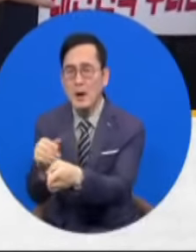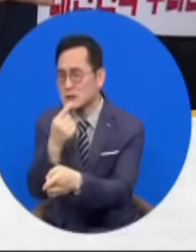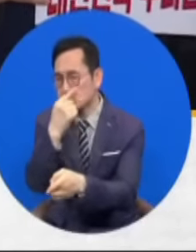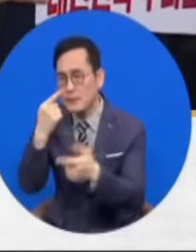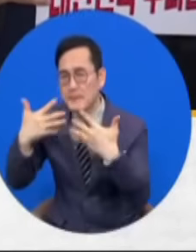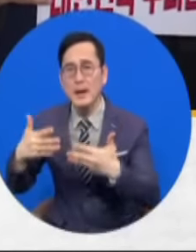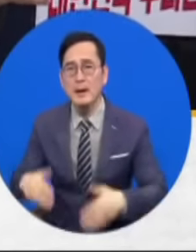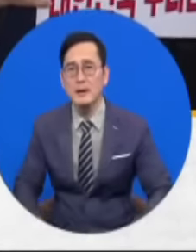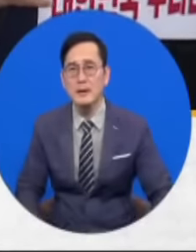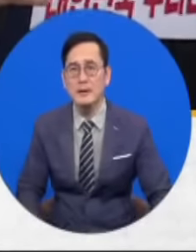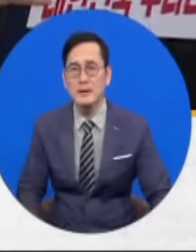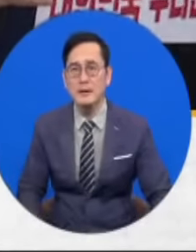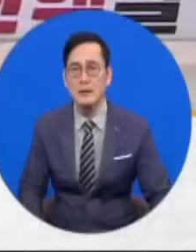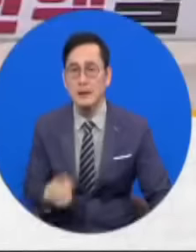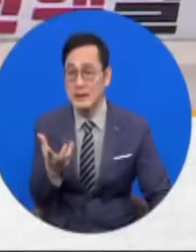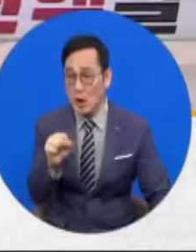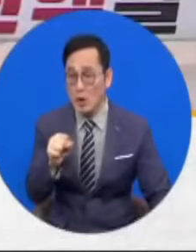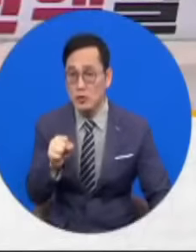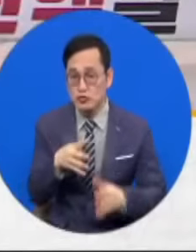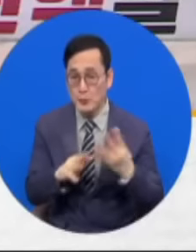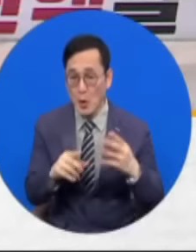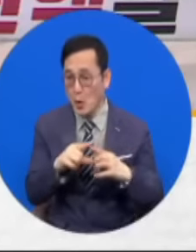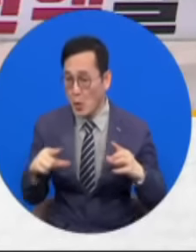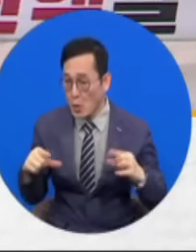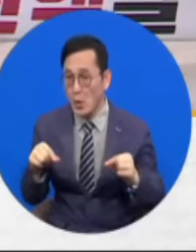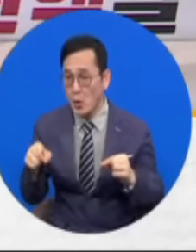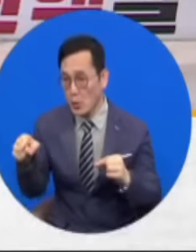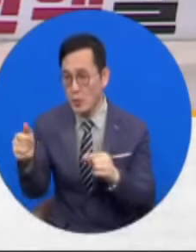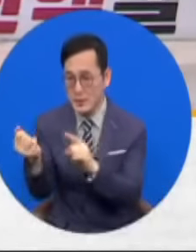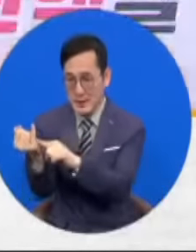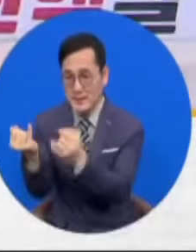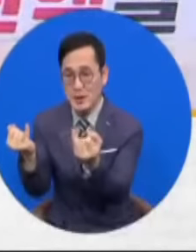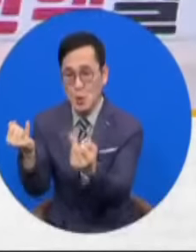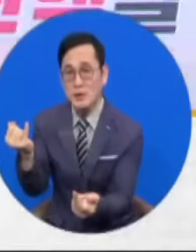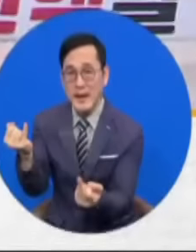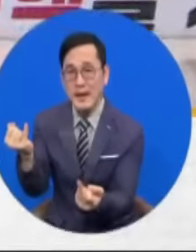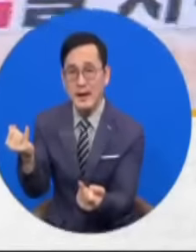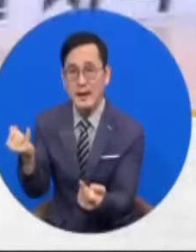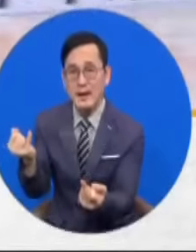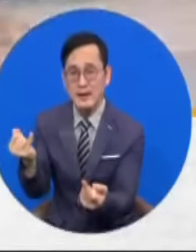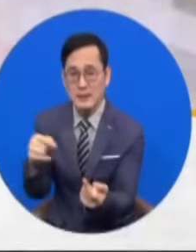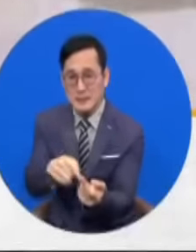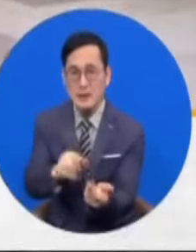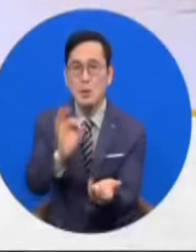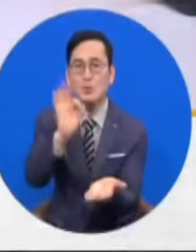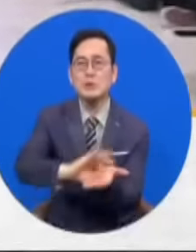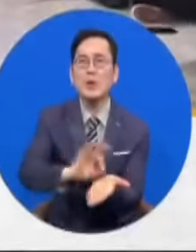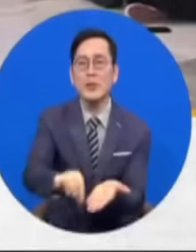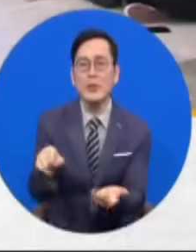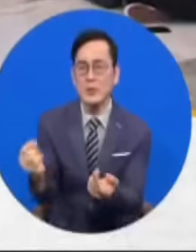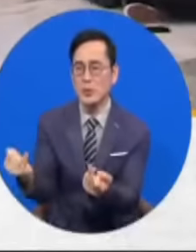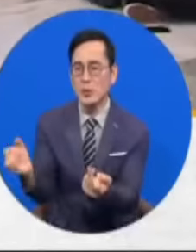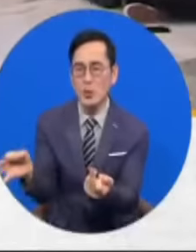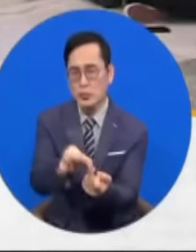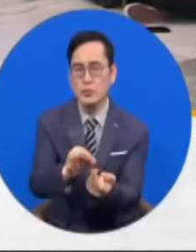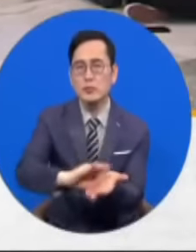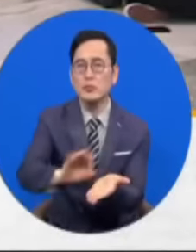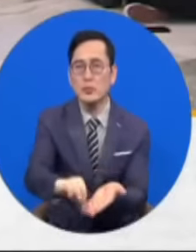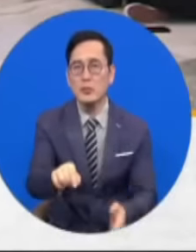1억원 수표가 한명수 전총리의 동생에 전세자금을 쓰였거든요 이런 것이 종합적으로